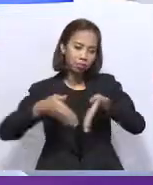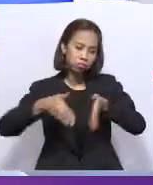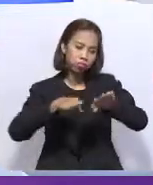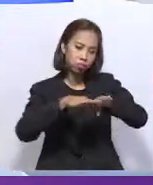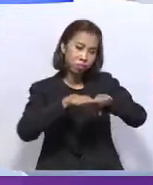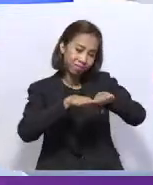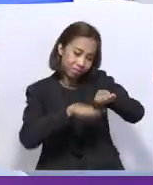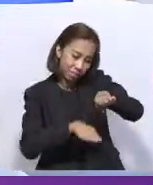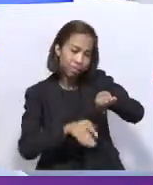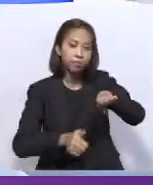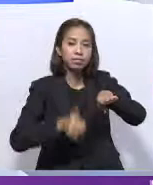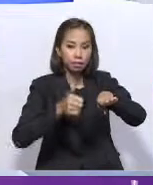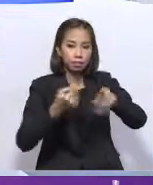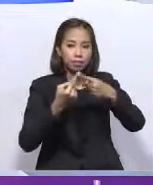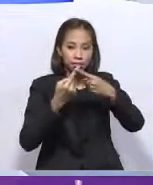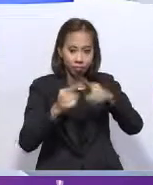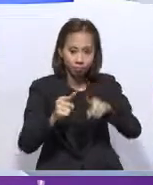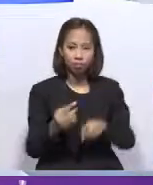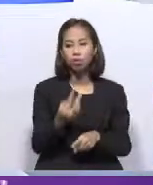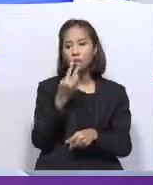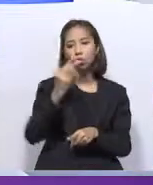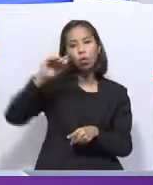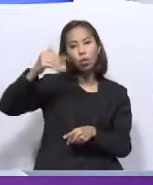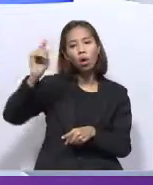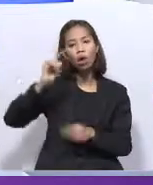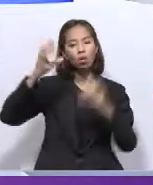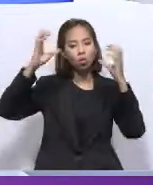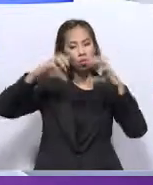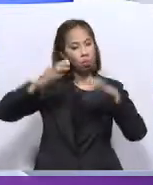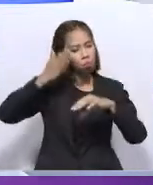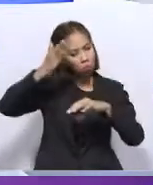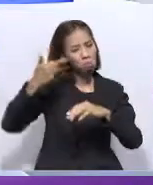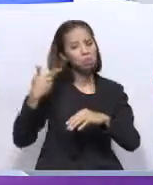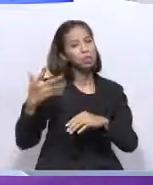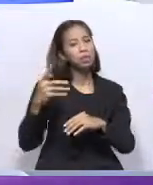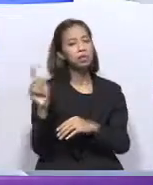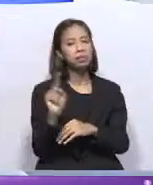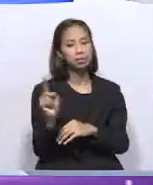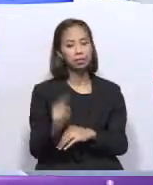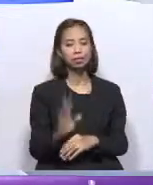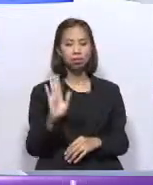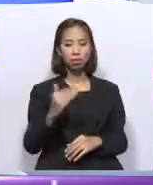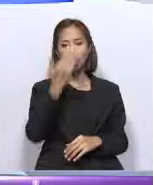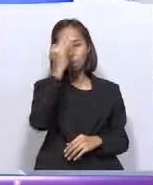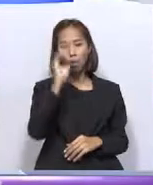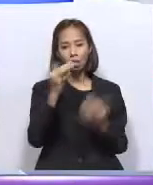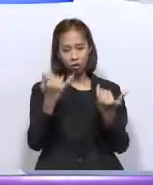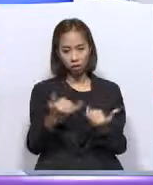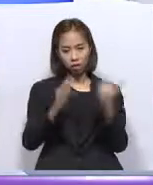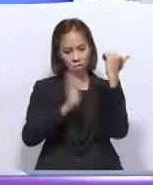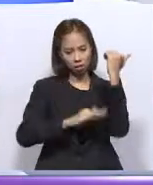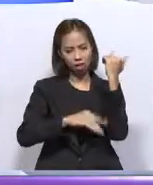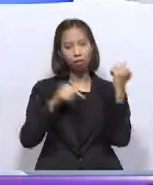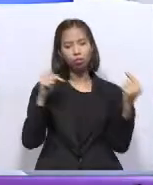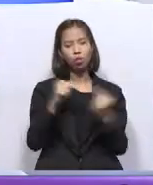ลิ่งแต่ก็ต้องดูด้วยนะครับว่าฝนเนี่ยที่จะตกมาเพิ่มหลังจากนี้ไปมากน้อยขนาดไหนเพราะว่าอย่างที่ท่านผอ.บอกคือภาคใต้เนี่ยน่าจะย